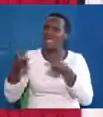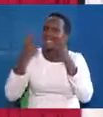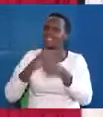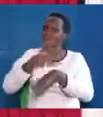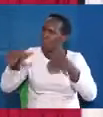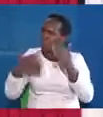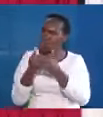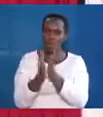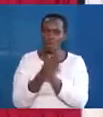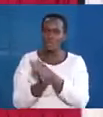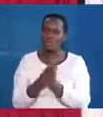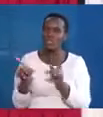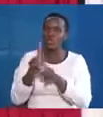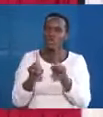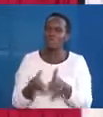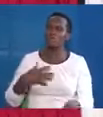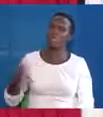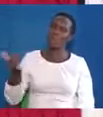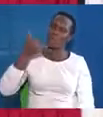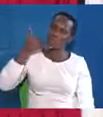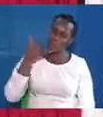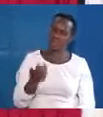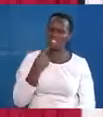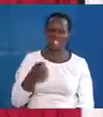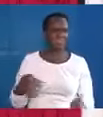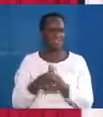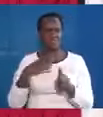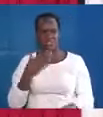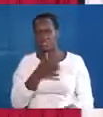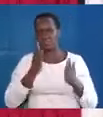wewe unapiga simu. Unaona vile huyu mtu amenituka.